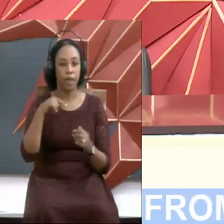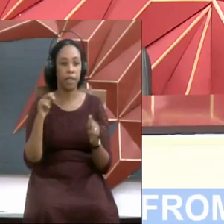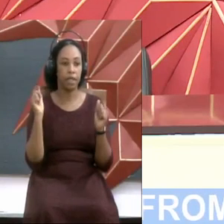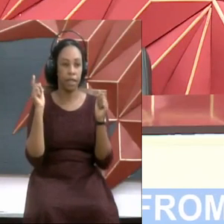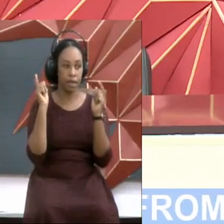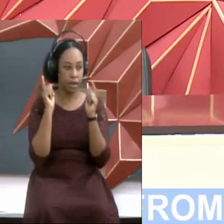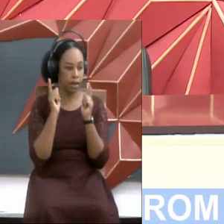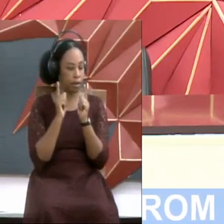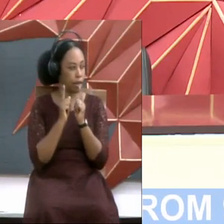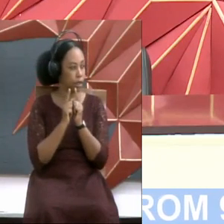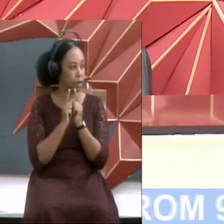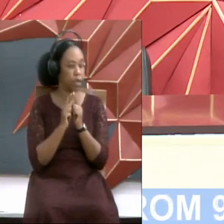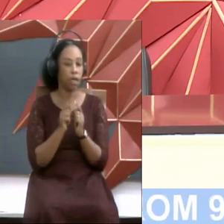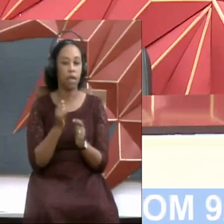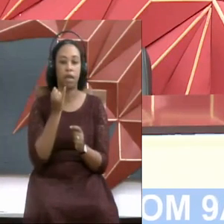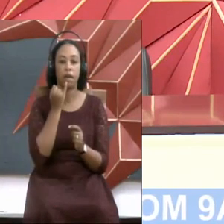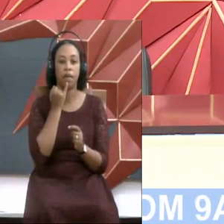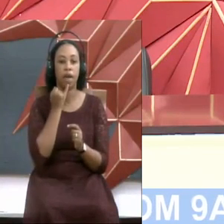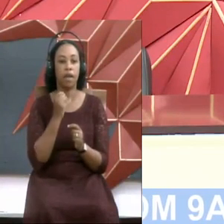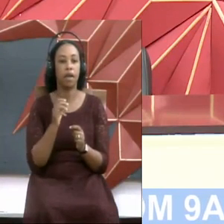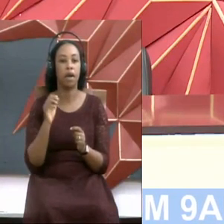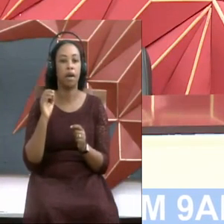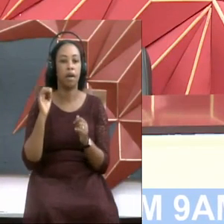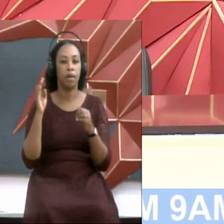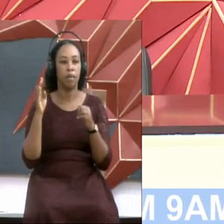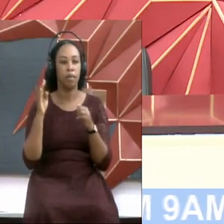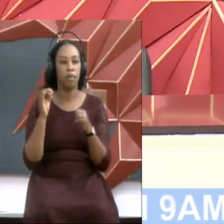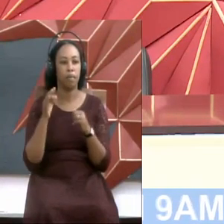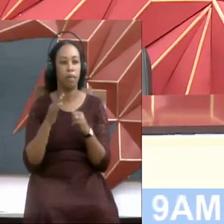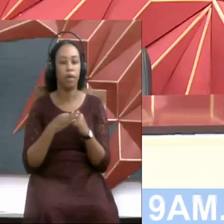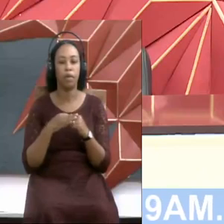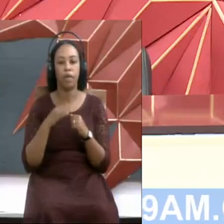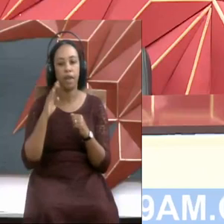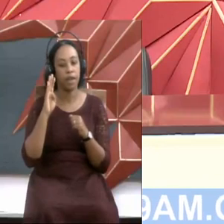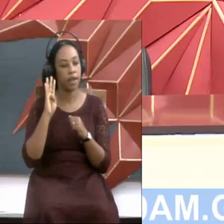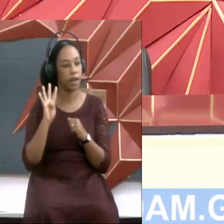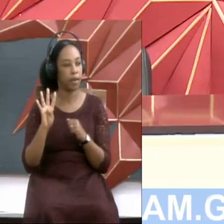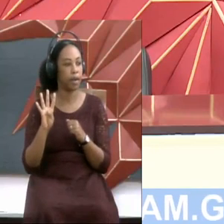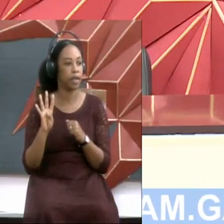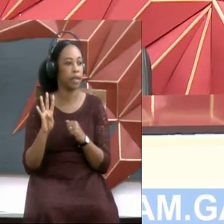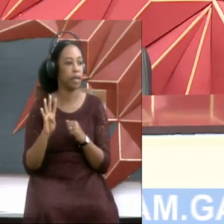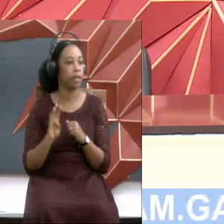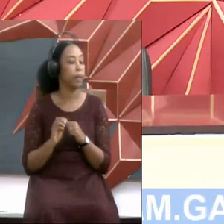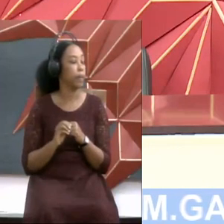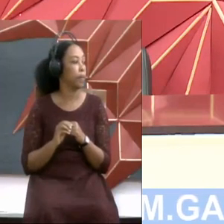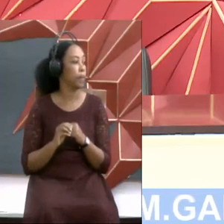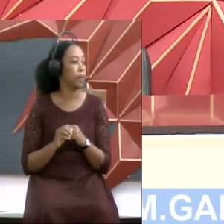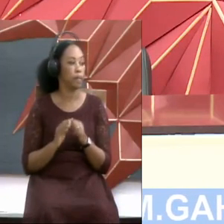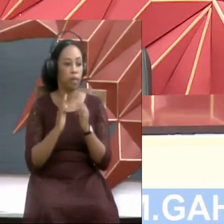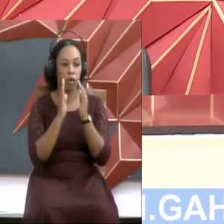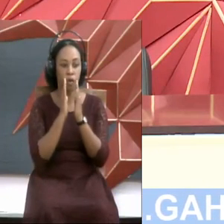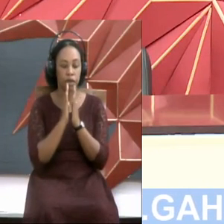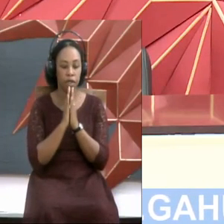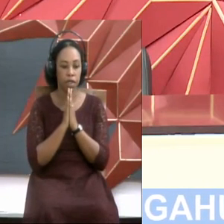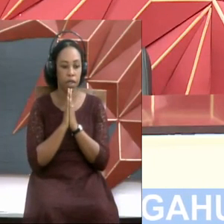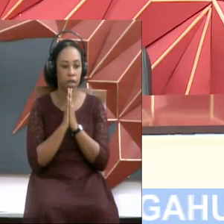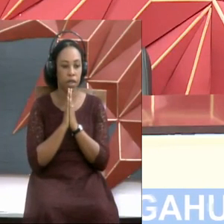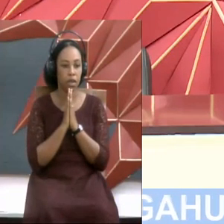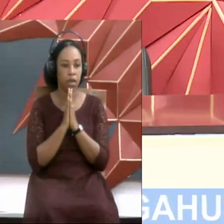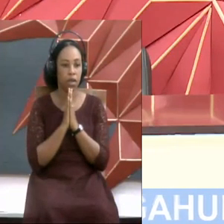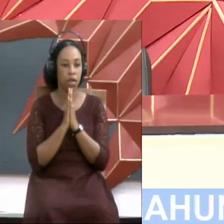étaient 84 enfants, ils ont été enseignés par le frère Morenzi Désiré. En priant, nous allons nous